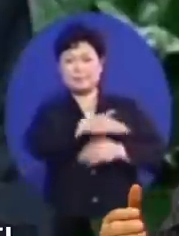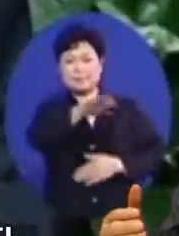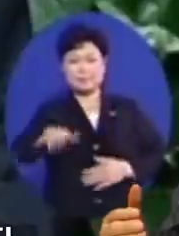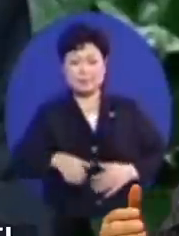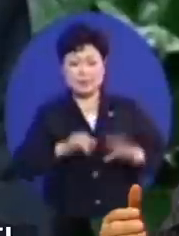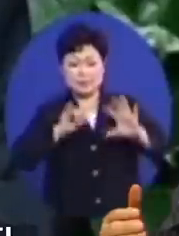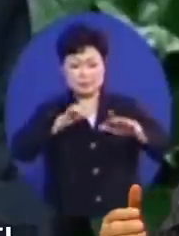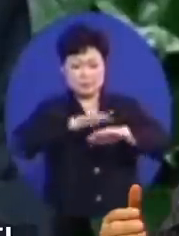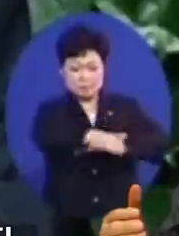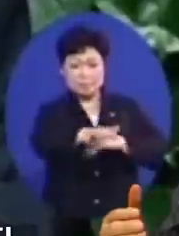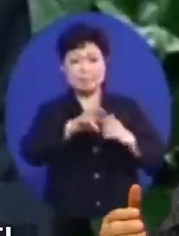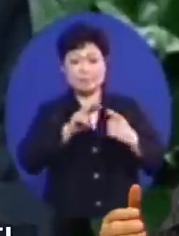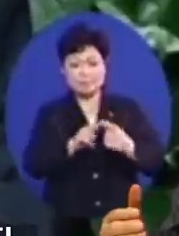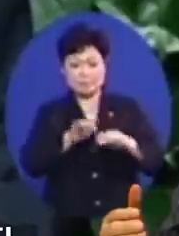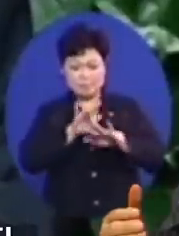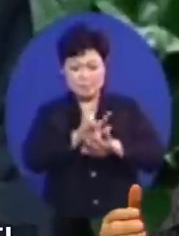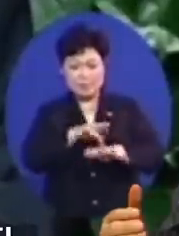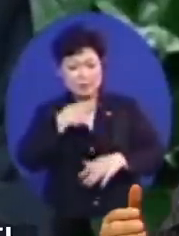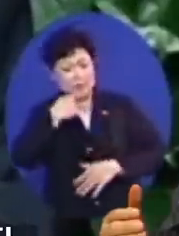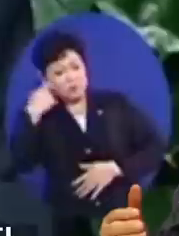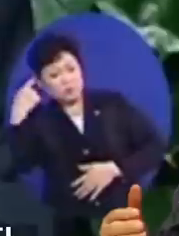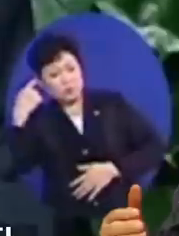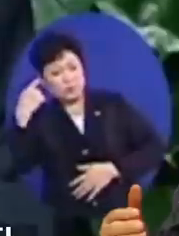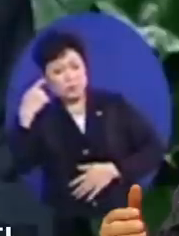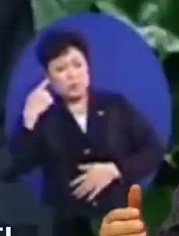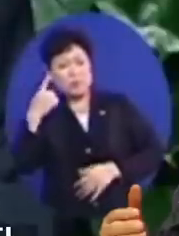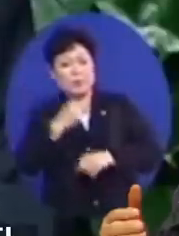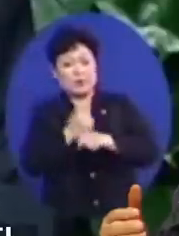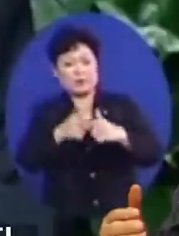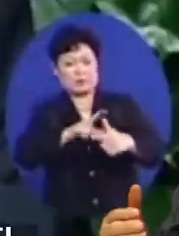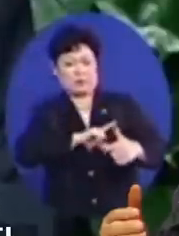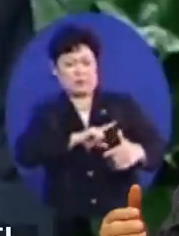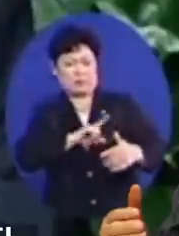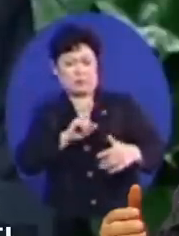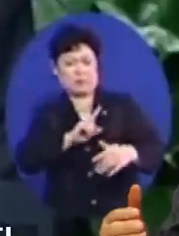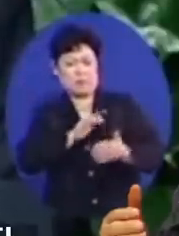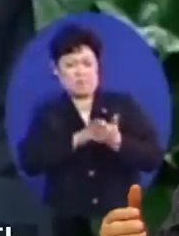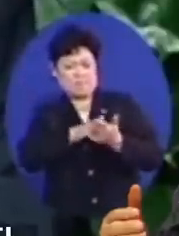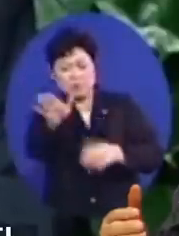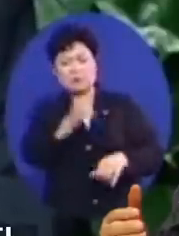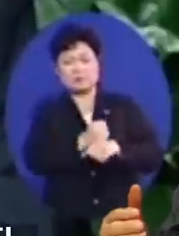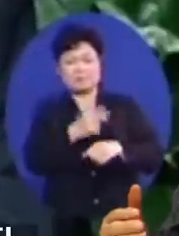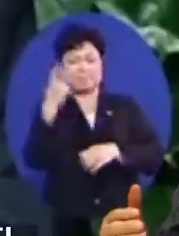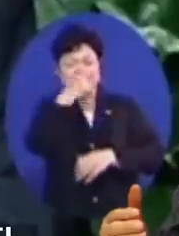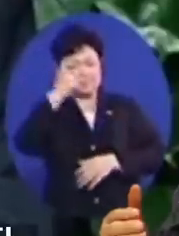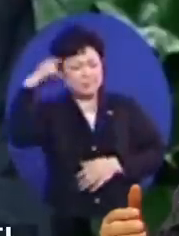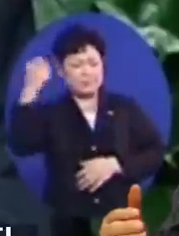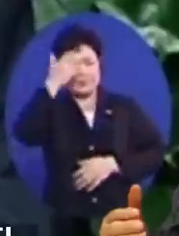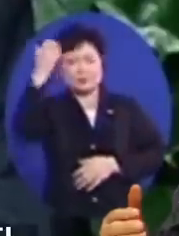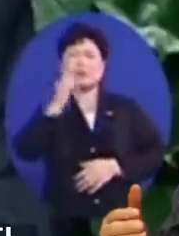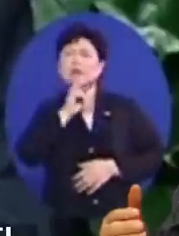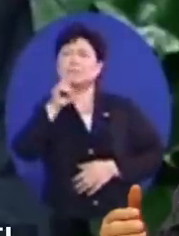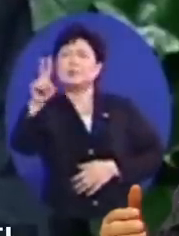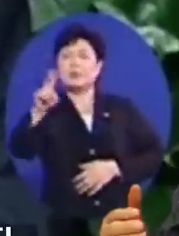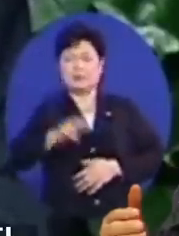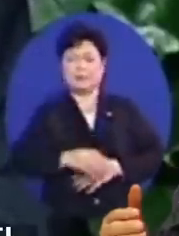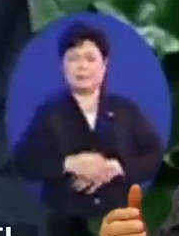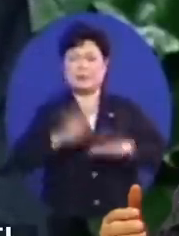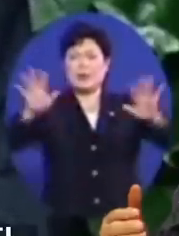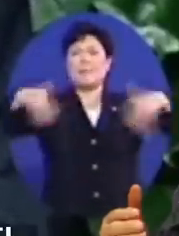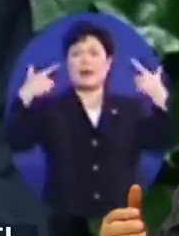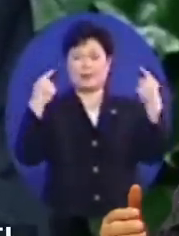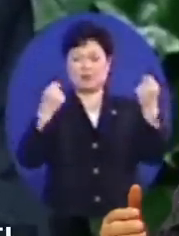세속과 마귀의 유혹이 오면 언제나 예수 이름으로 대결하고 보혜사 성령이여